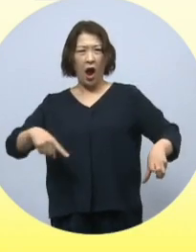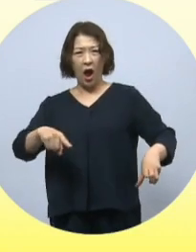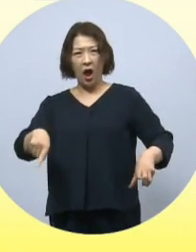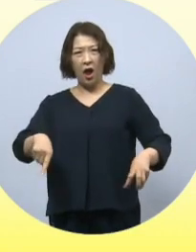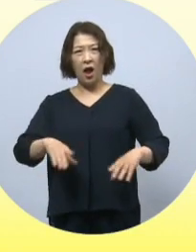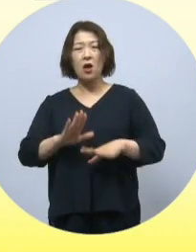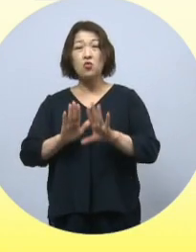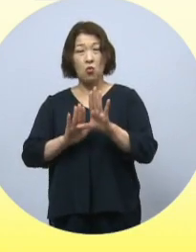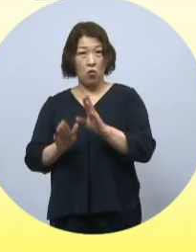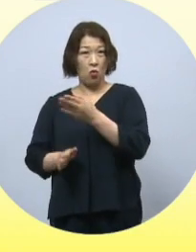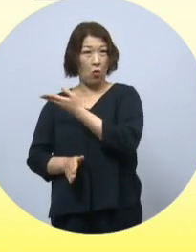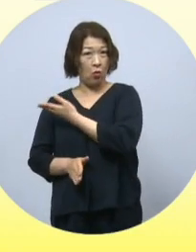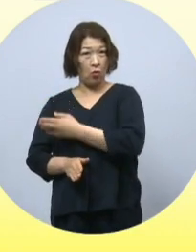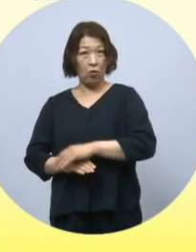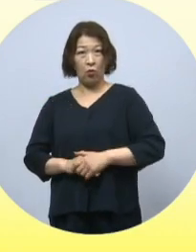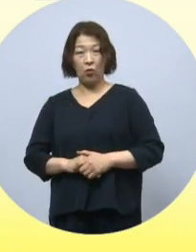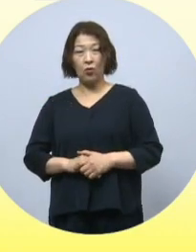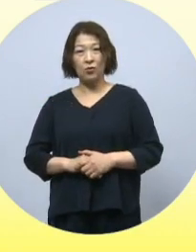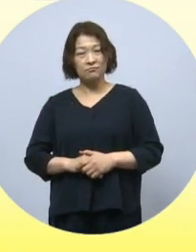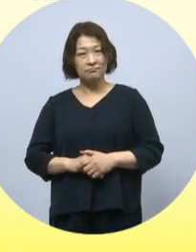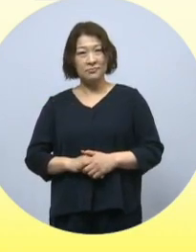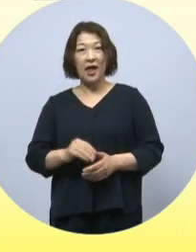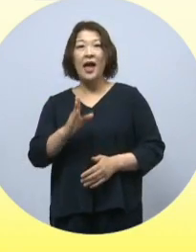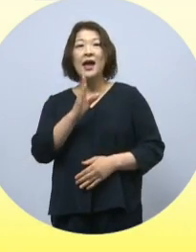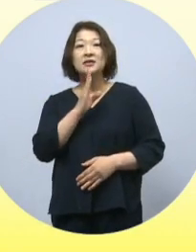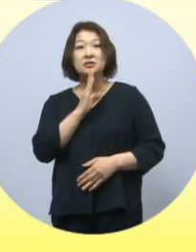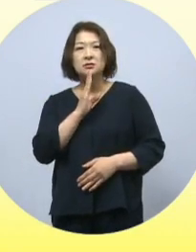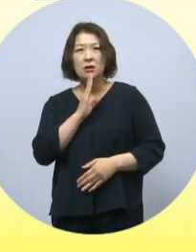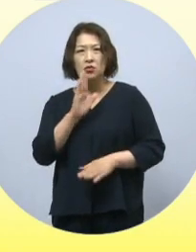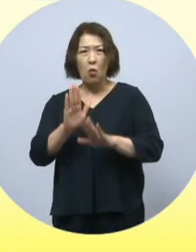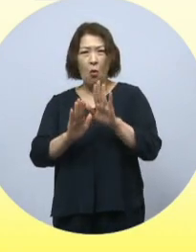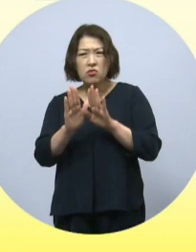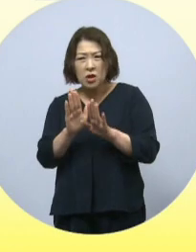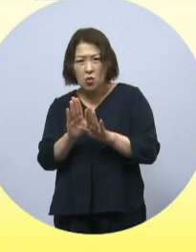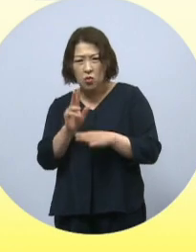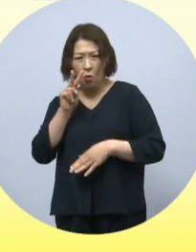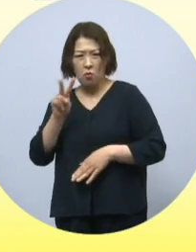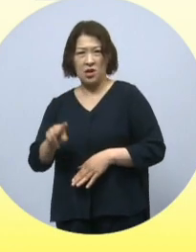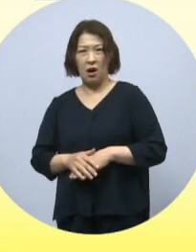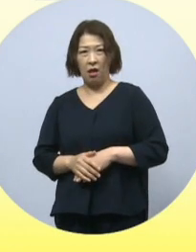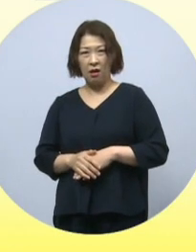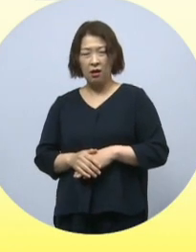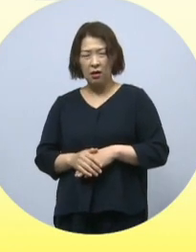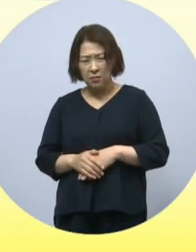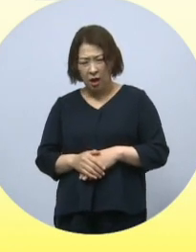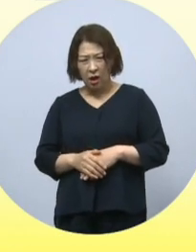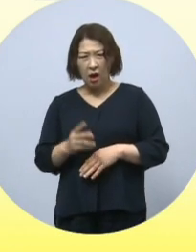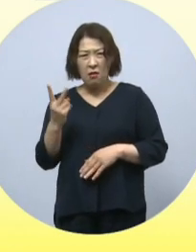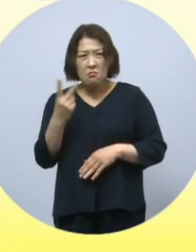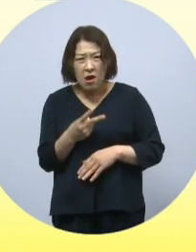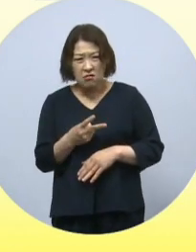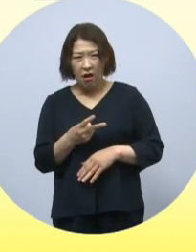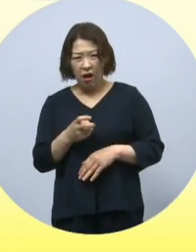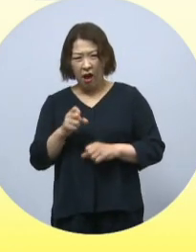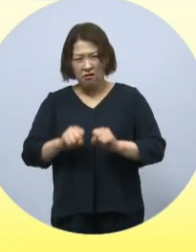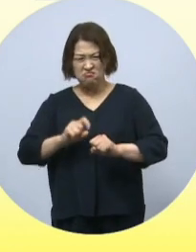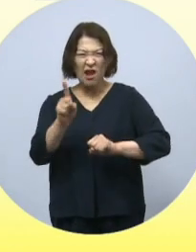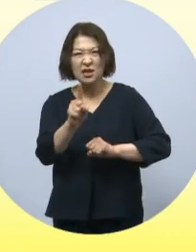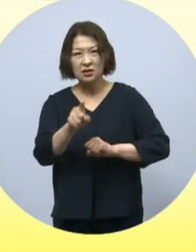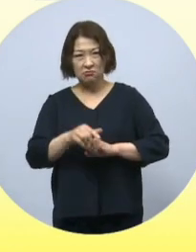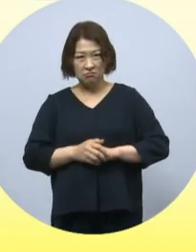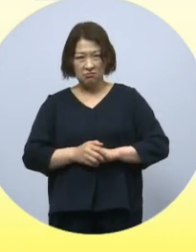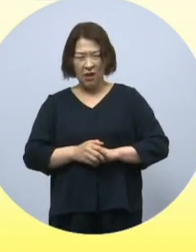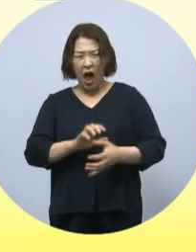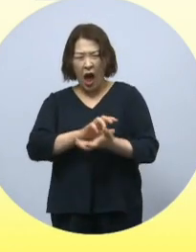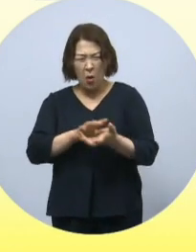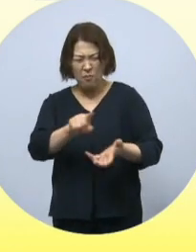だらけになっている場面です。 実際にそんな状況に遭遇したら、また何やってるの、そ